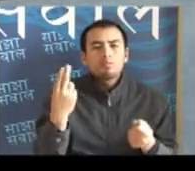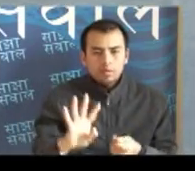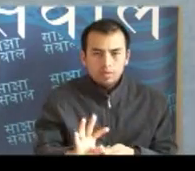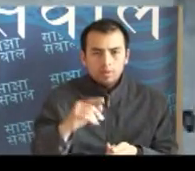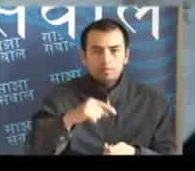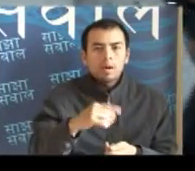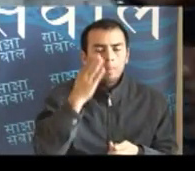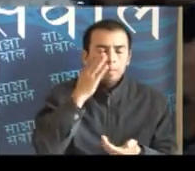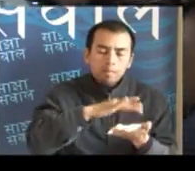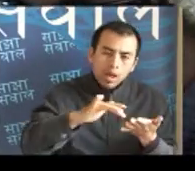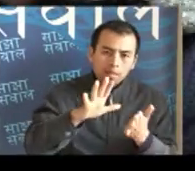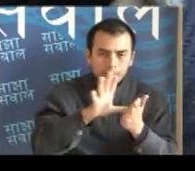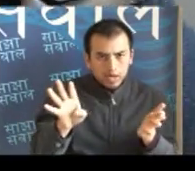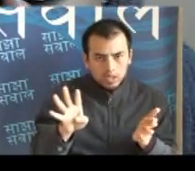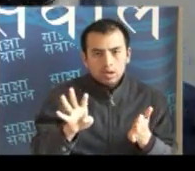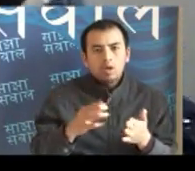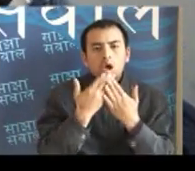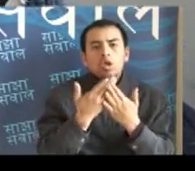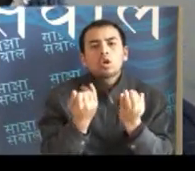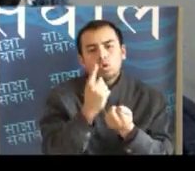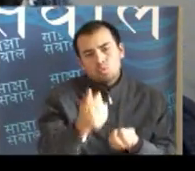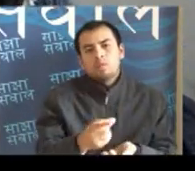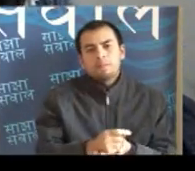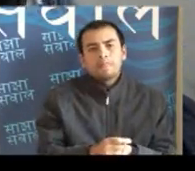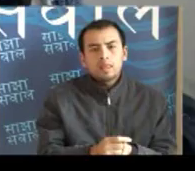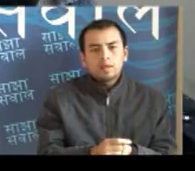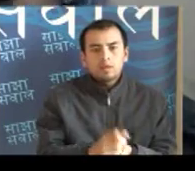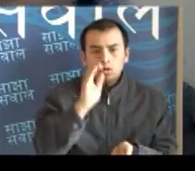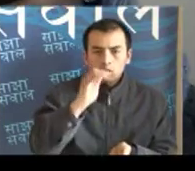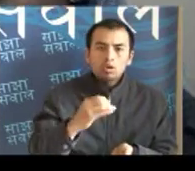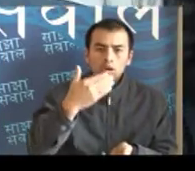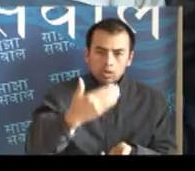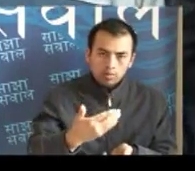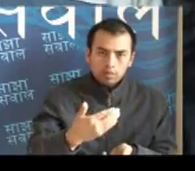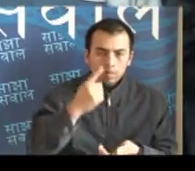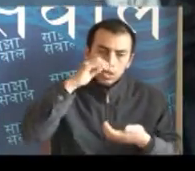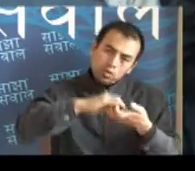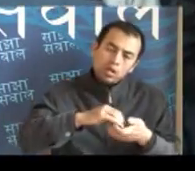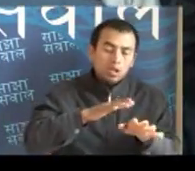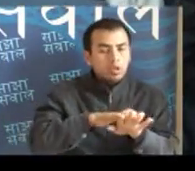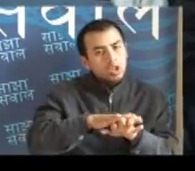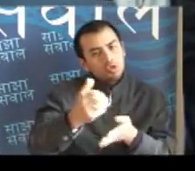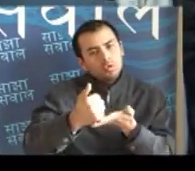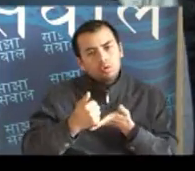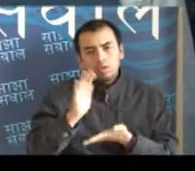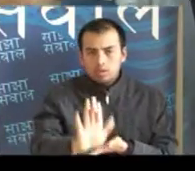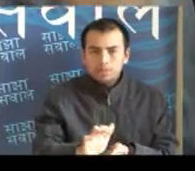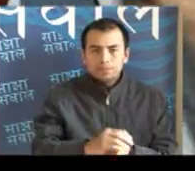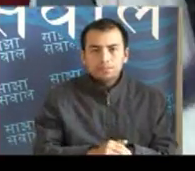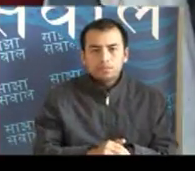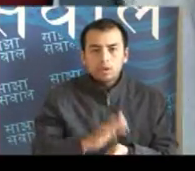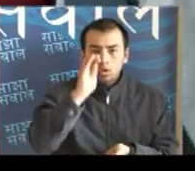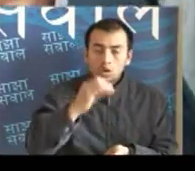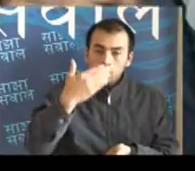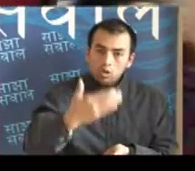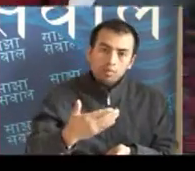मैले ब्रेल लिपिकै माध्यमबाट अध्ययन गरे हो। सकभर मेरो श्रीमतीले पनि मलाई धेरै सहयोग गरेको छ, र